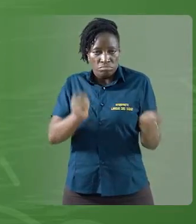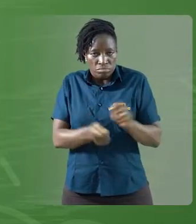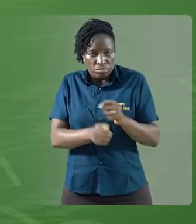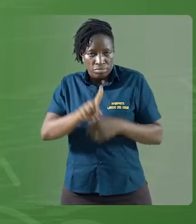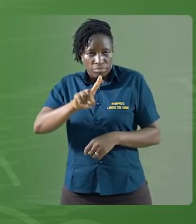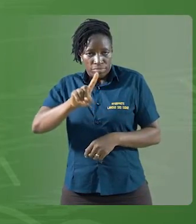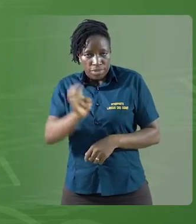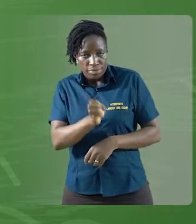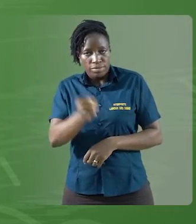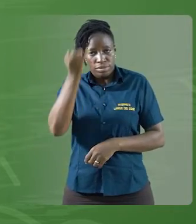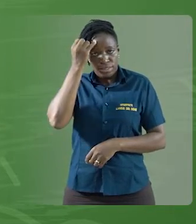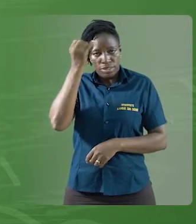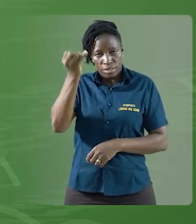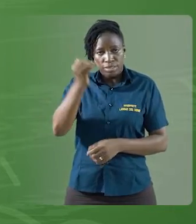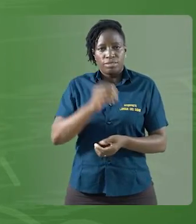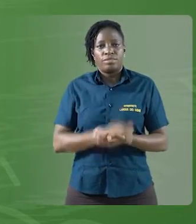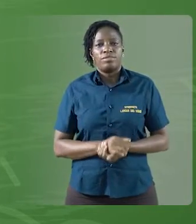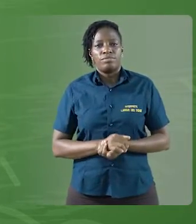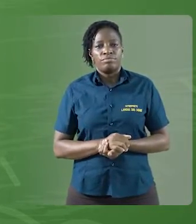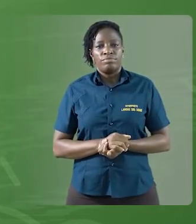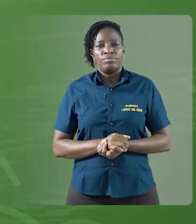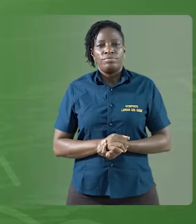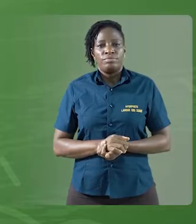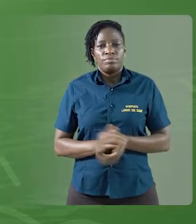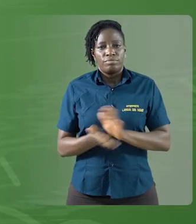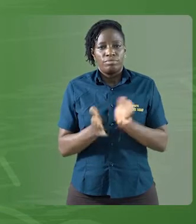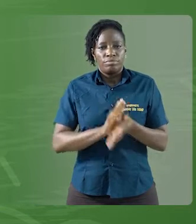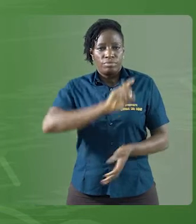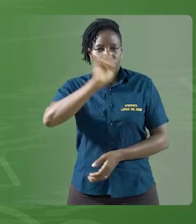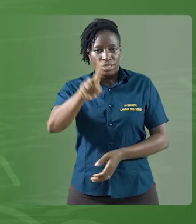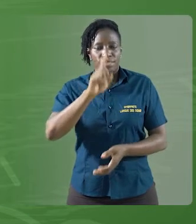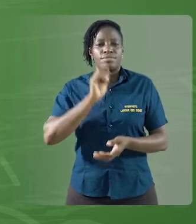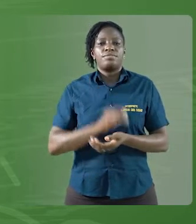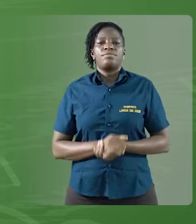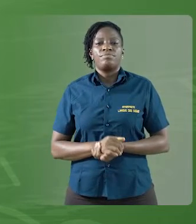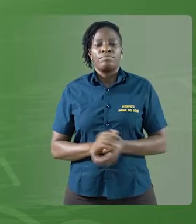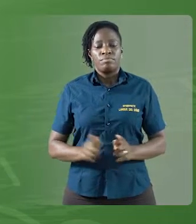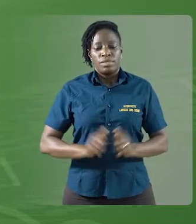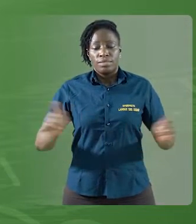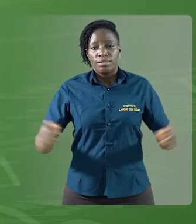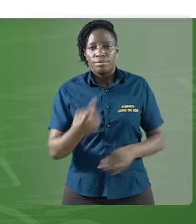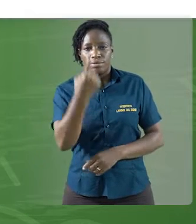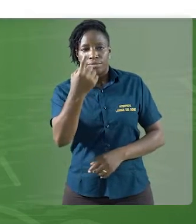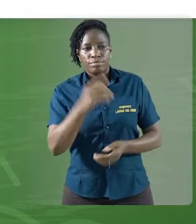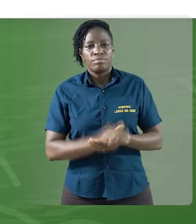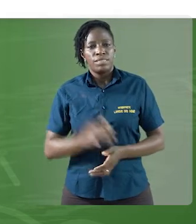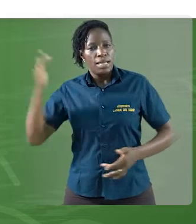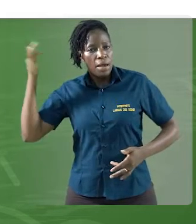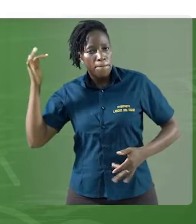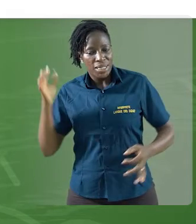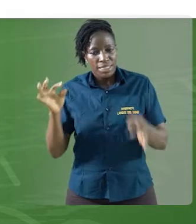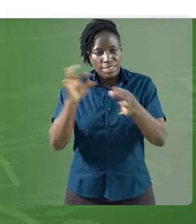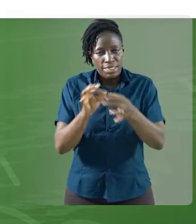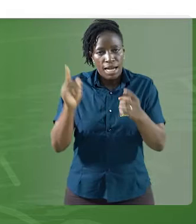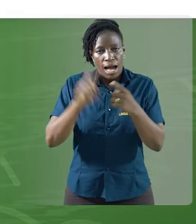première hypothèse sous la forme interrogative. Nous allons noter en grand 1. Les maladies liées